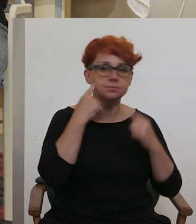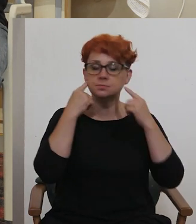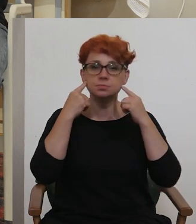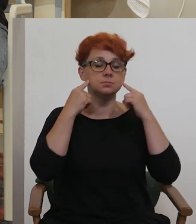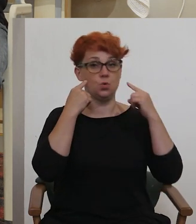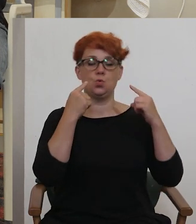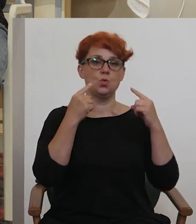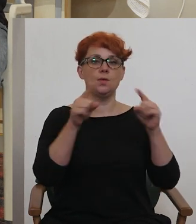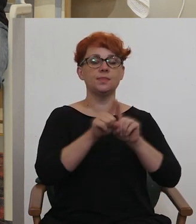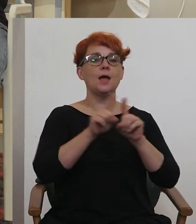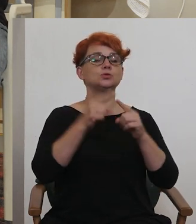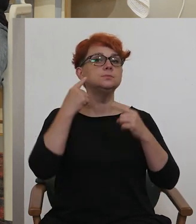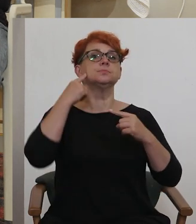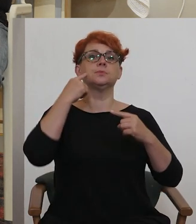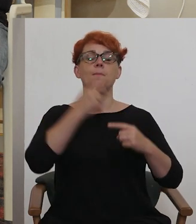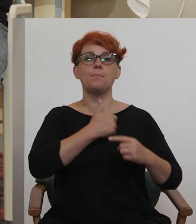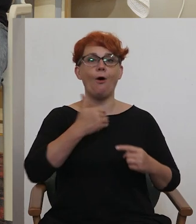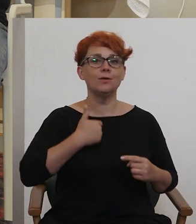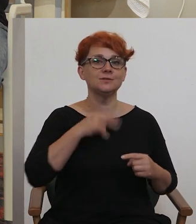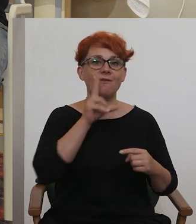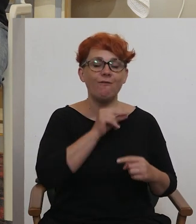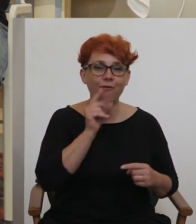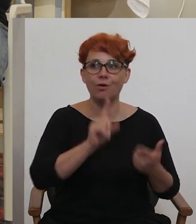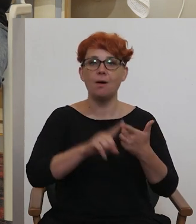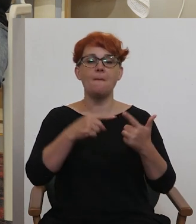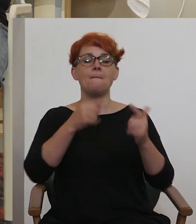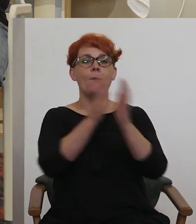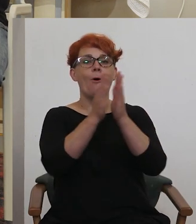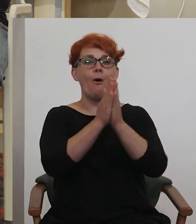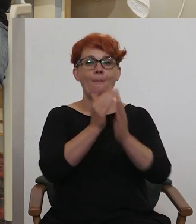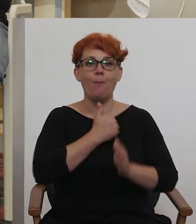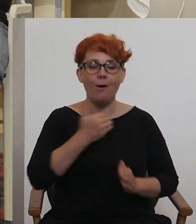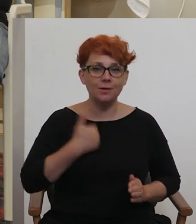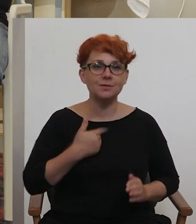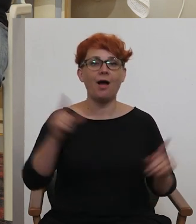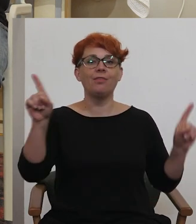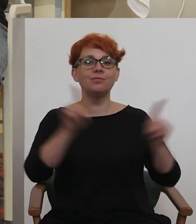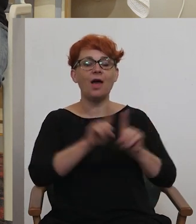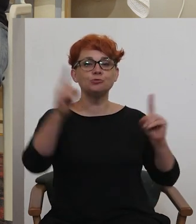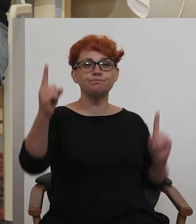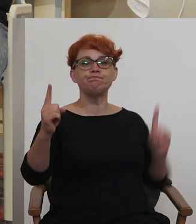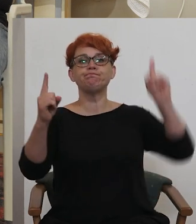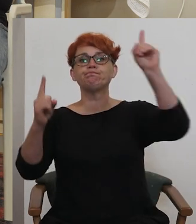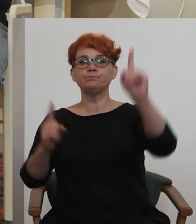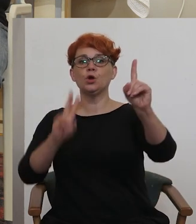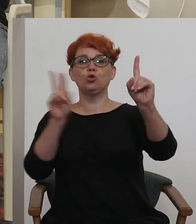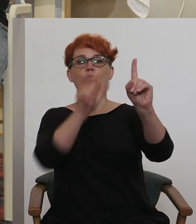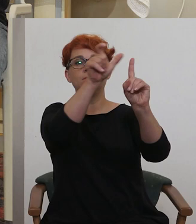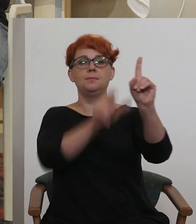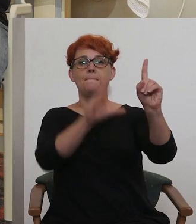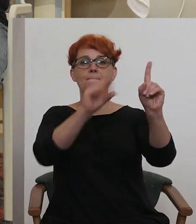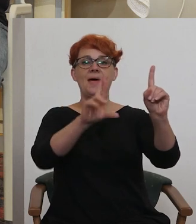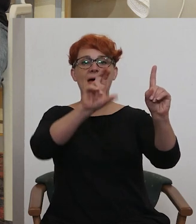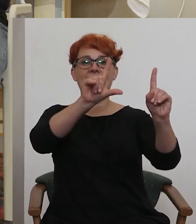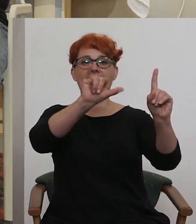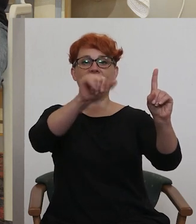słyszy się polskie komendy, polską modlitwę, wychodzi do nich Berling, czyli dowódca dywizji